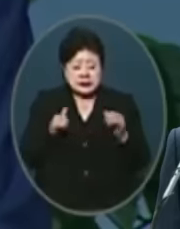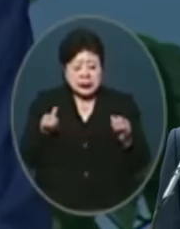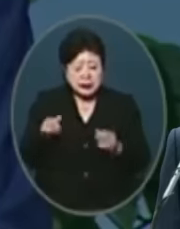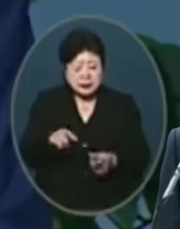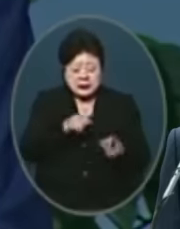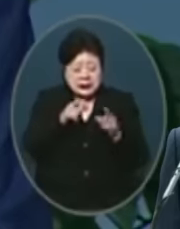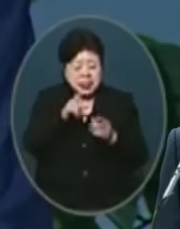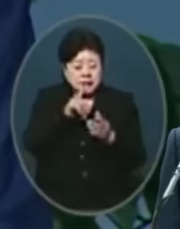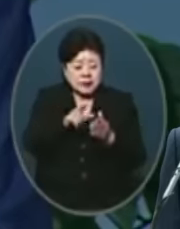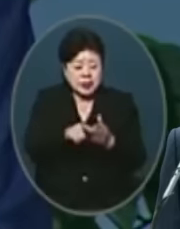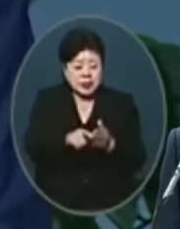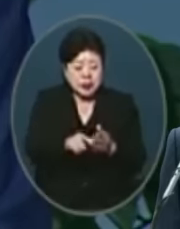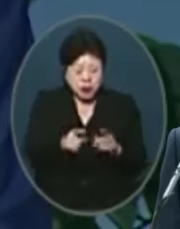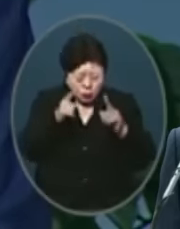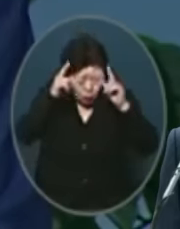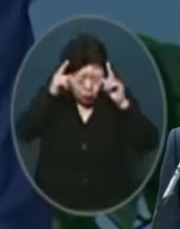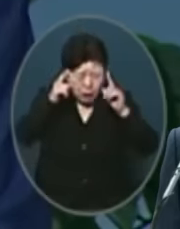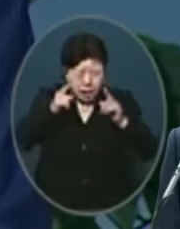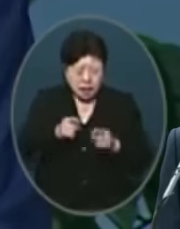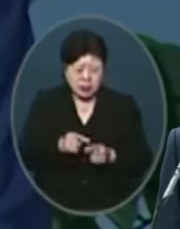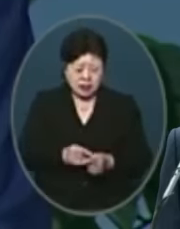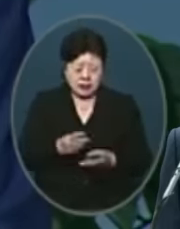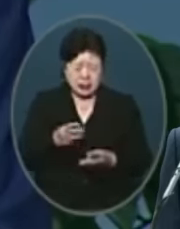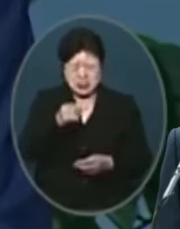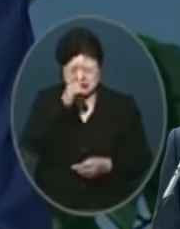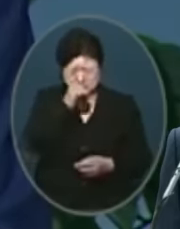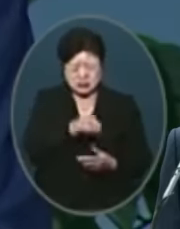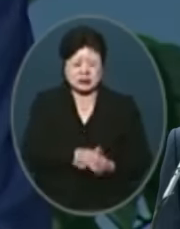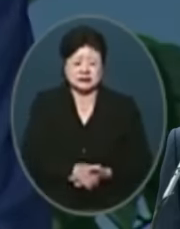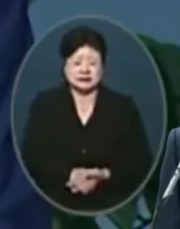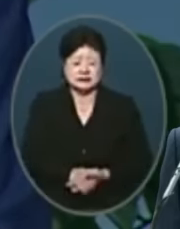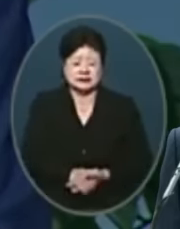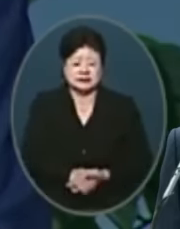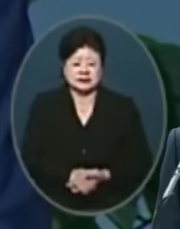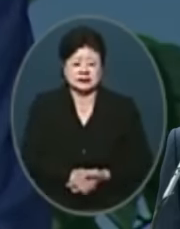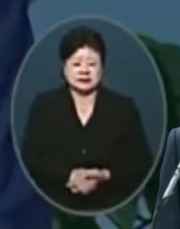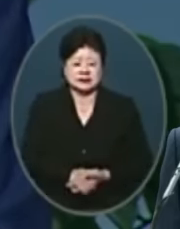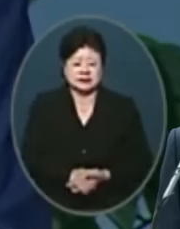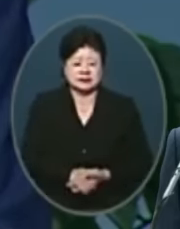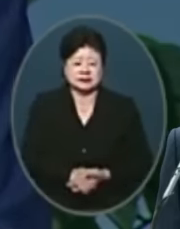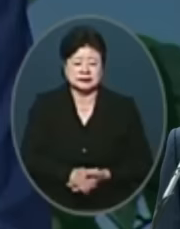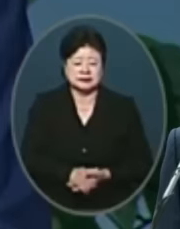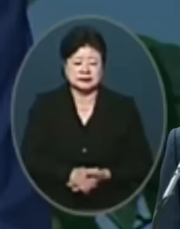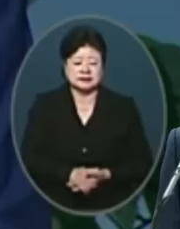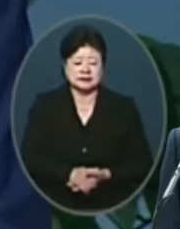사람이 살면 화가 안 날 때가 없지요. 조금